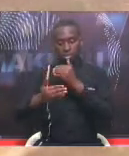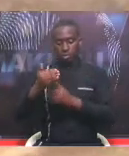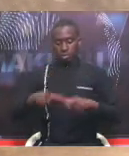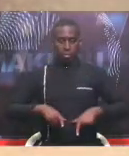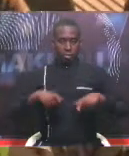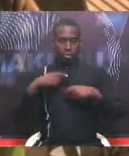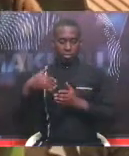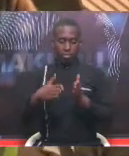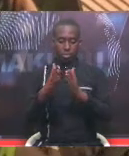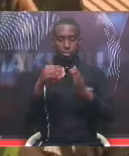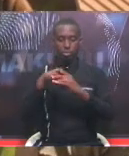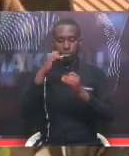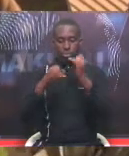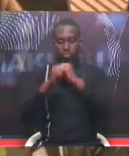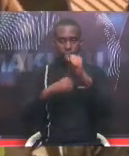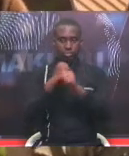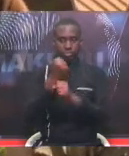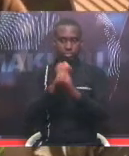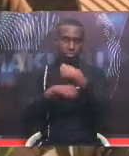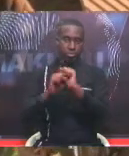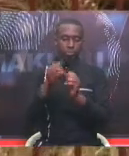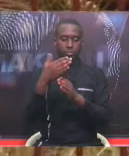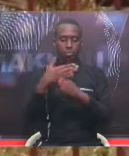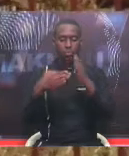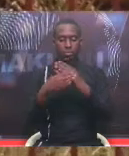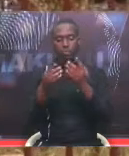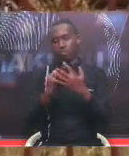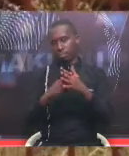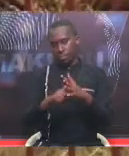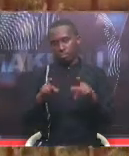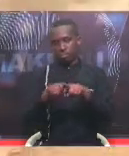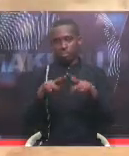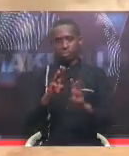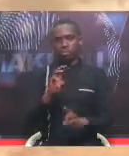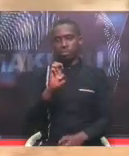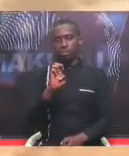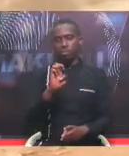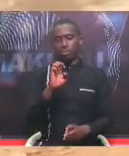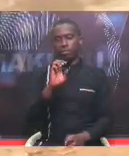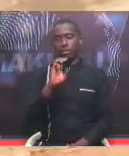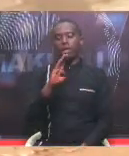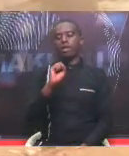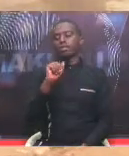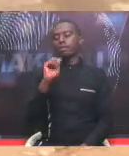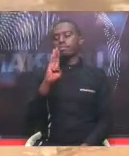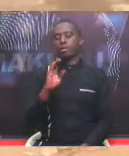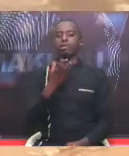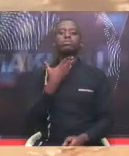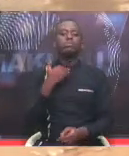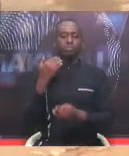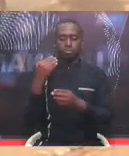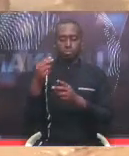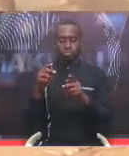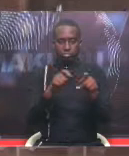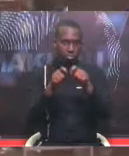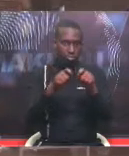mu mpera z'uyu mwaka ibikorwa byo kubaka bizaba byatangiye, nk'uko engineer Katabarwa Saba ushinzwe gucunga ibikorwa by'umujyi wa